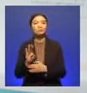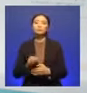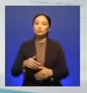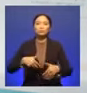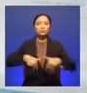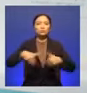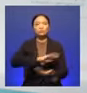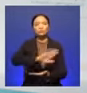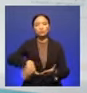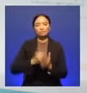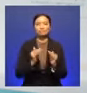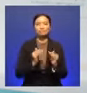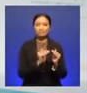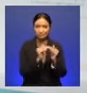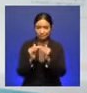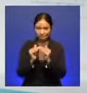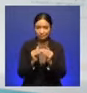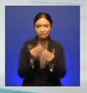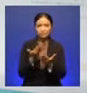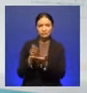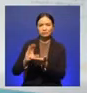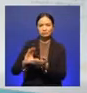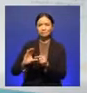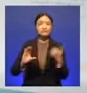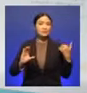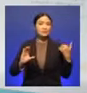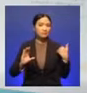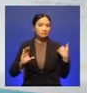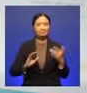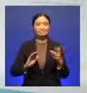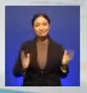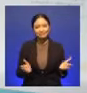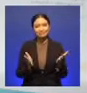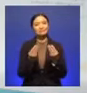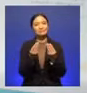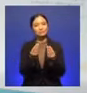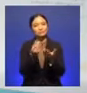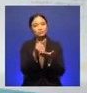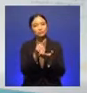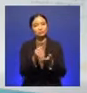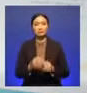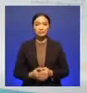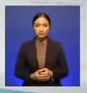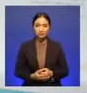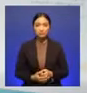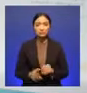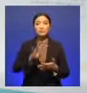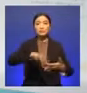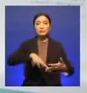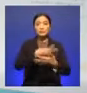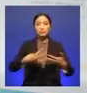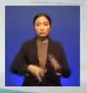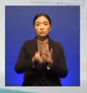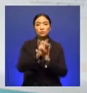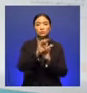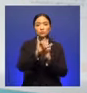ดงให้เห็นว่าก็เราก็มีงบประมาณในส่วนนี้นะครับที่จะสนับสนุนนะครับส่วนในเรื่องของนโยบายอื่นๆนะครับผม